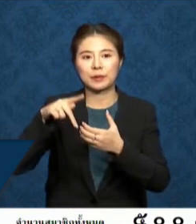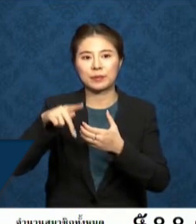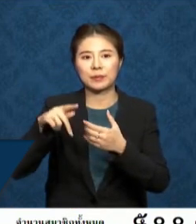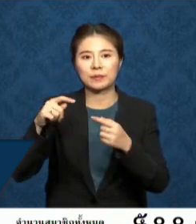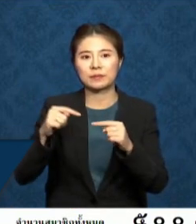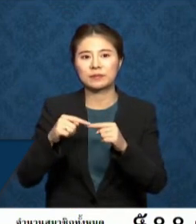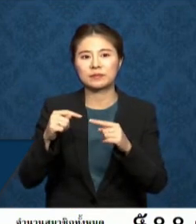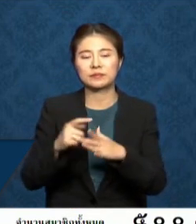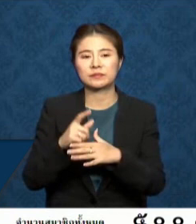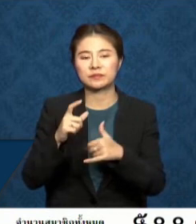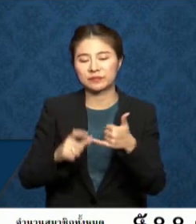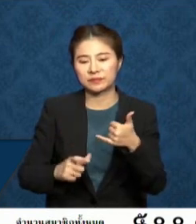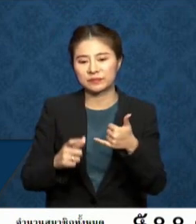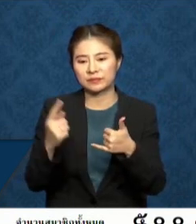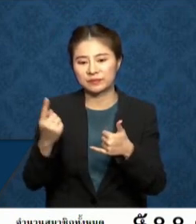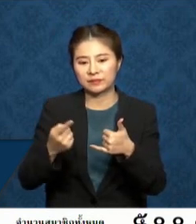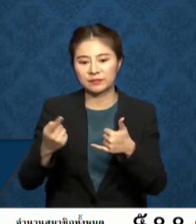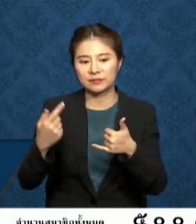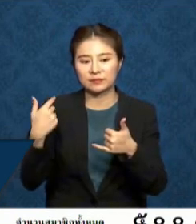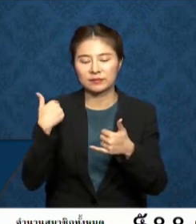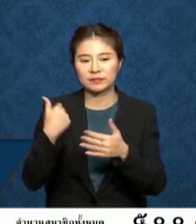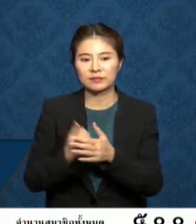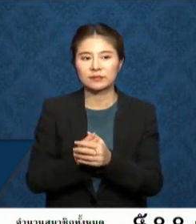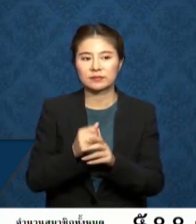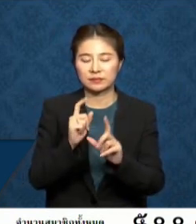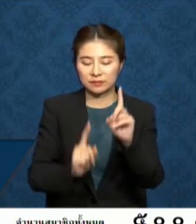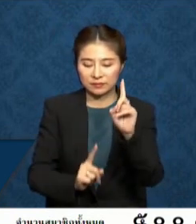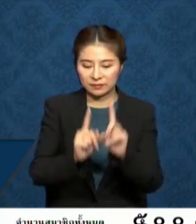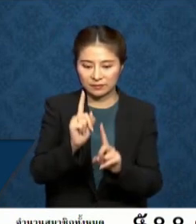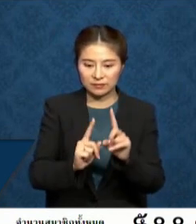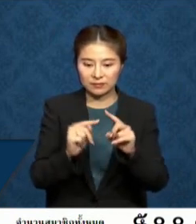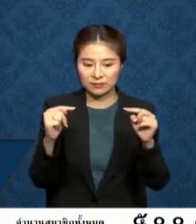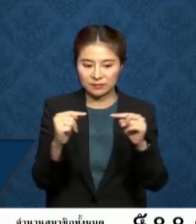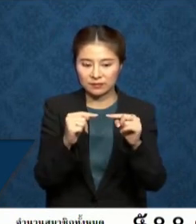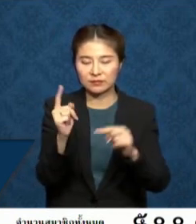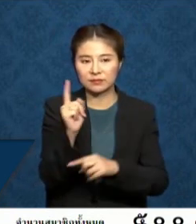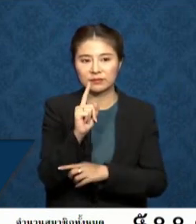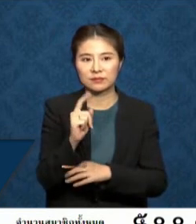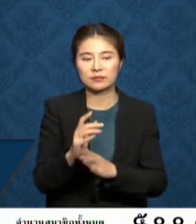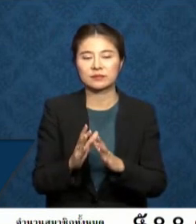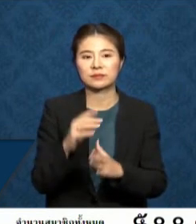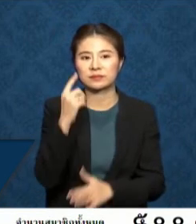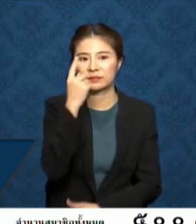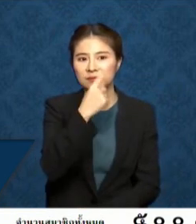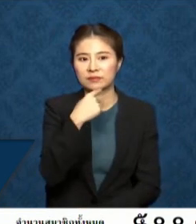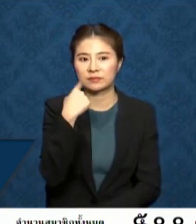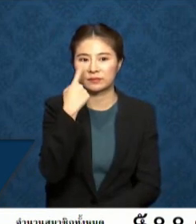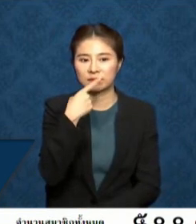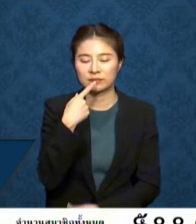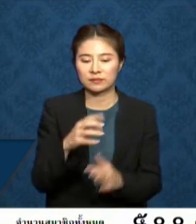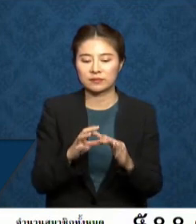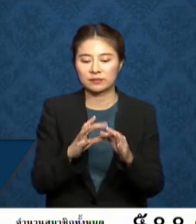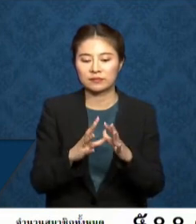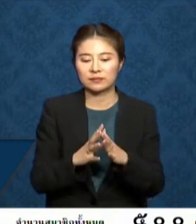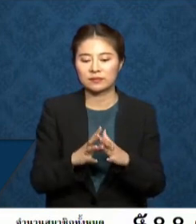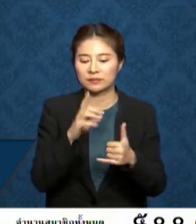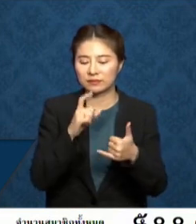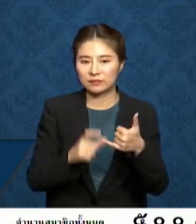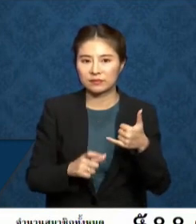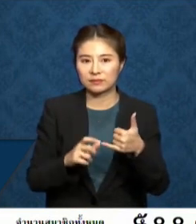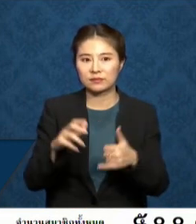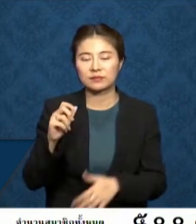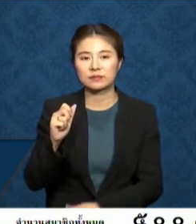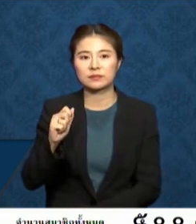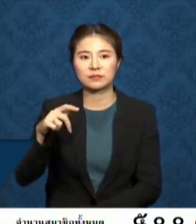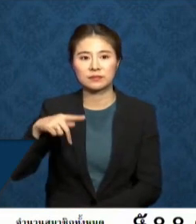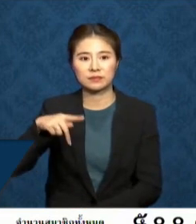รรมคนจริงๆแล้วเรามีการสำรวจประเมินไหมครับว่าคนพฤติกรรมของนักท่องเที่ยวที่ใช้แอปเดียวจ